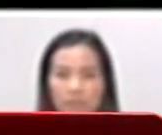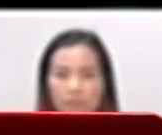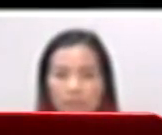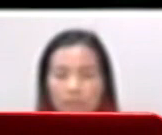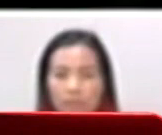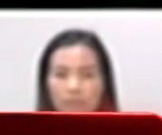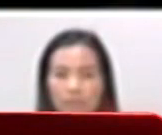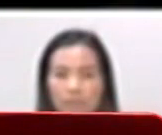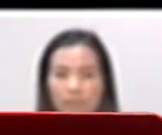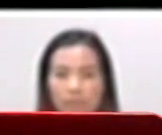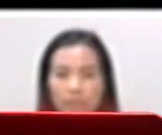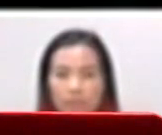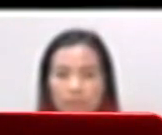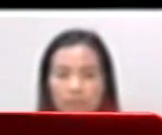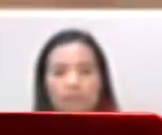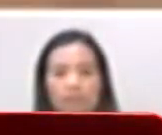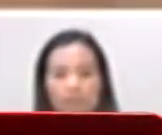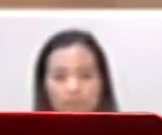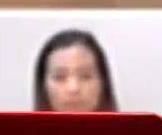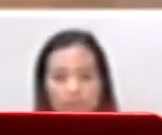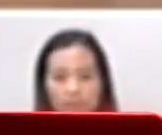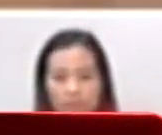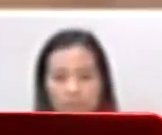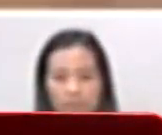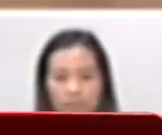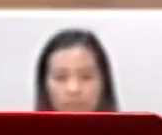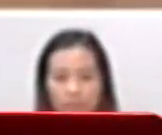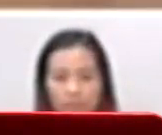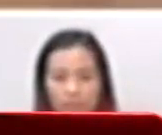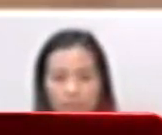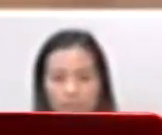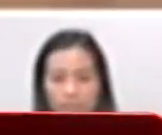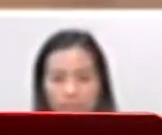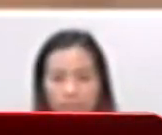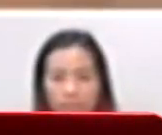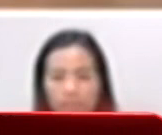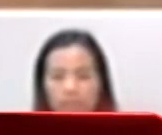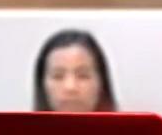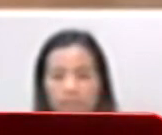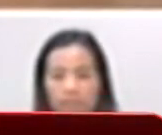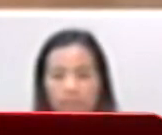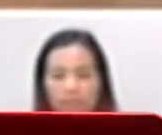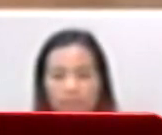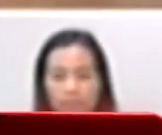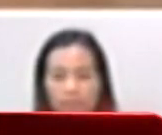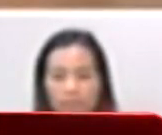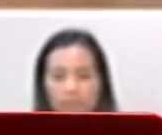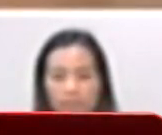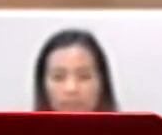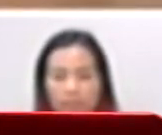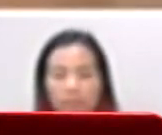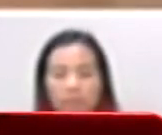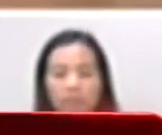ลา 14:01 น.จำนวนผู้เข้าร่วมประชุม466คนเห็นด้วย464ค